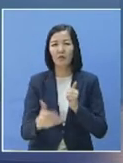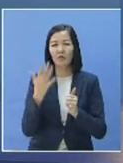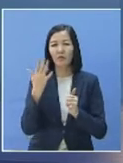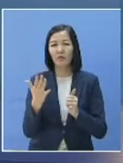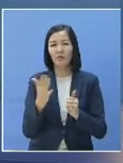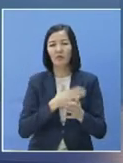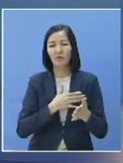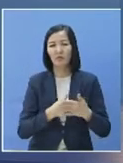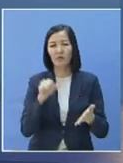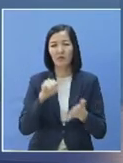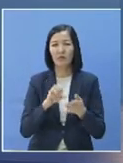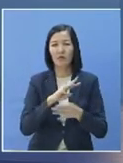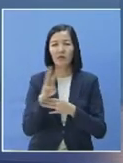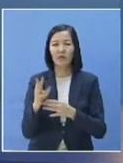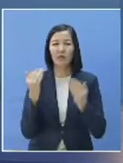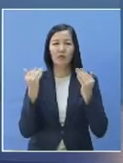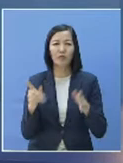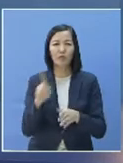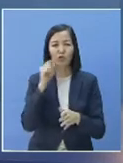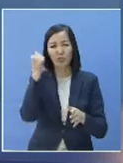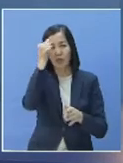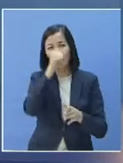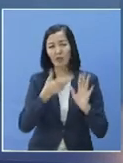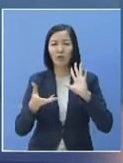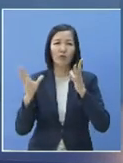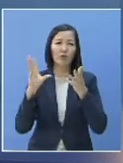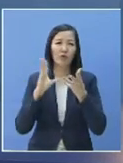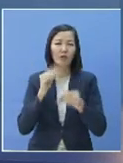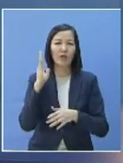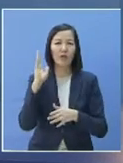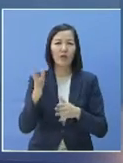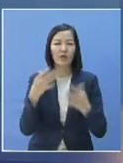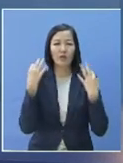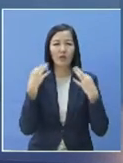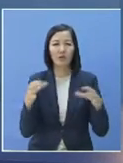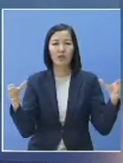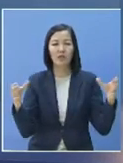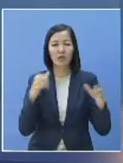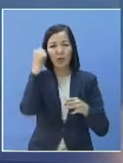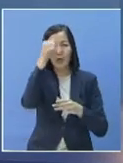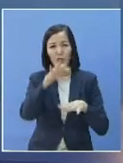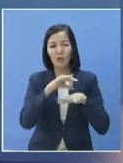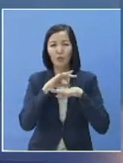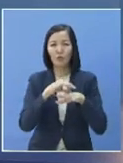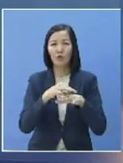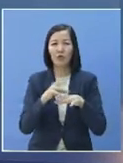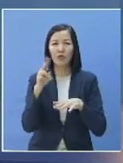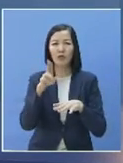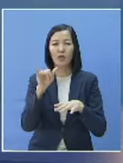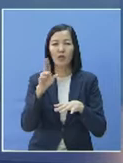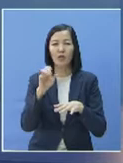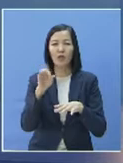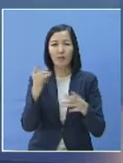азамат қамтылған. Бұл туралы жастар жылыны қорытындыларымен алдағы еріктілер жылы өткізудің жоспарын баяндаған Дәурен Абаев